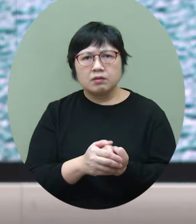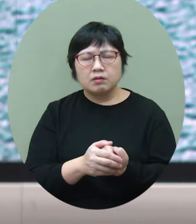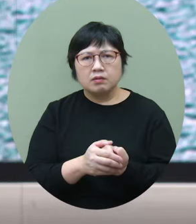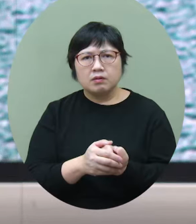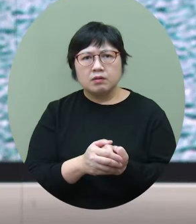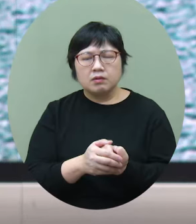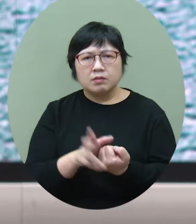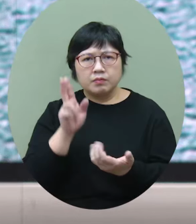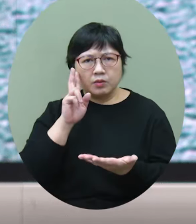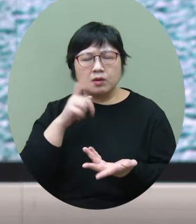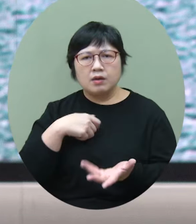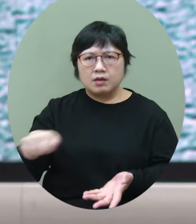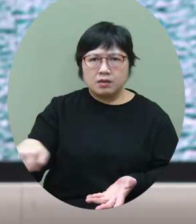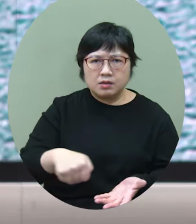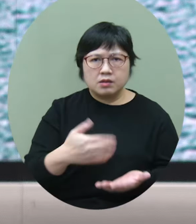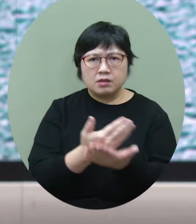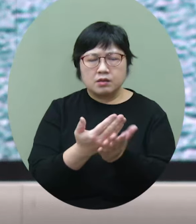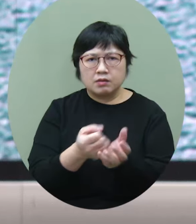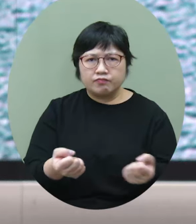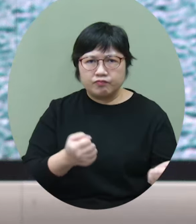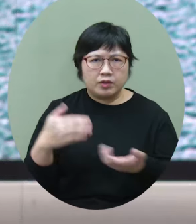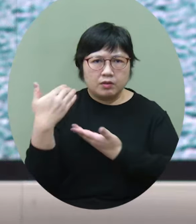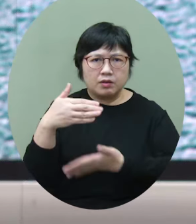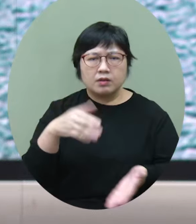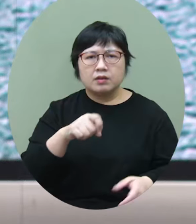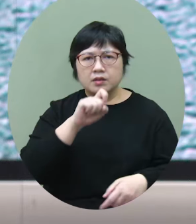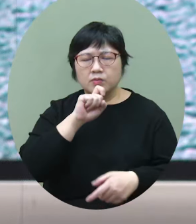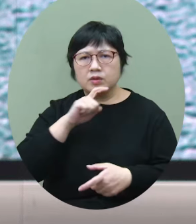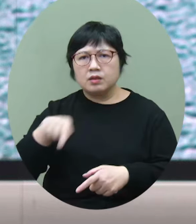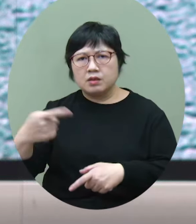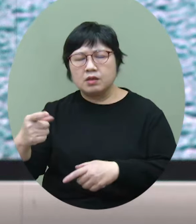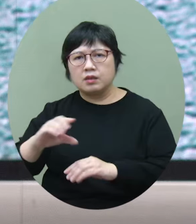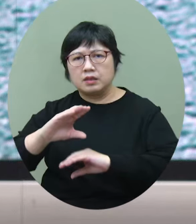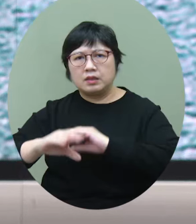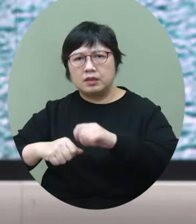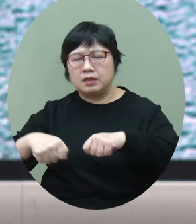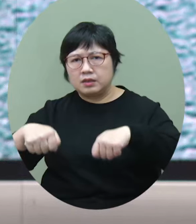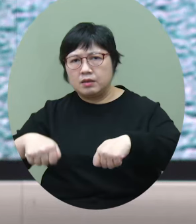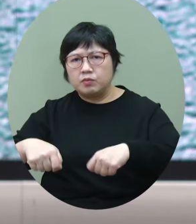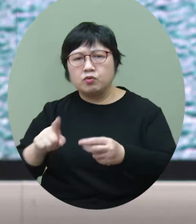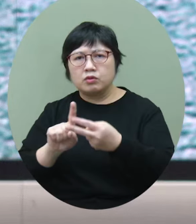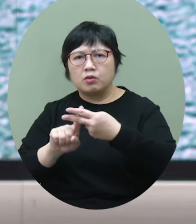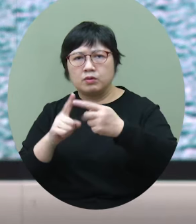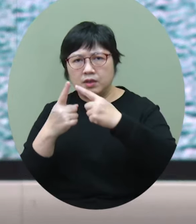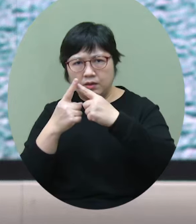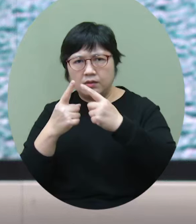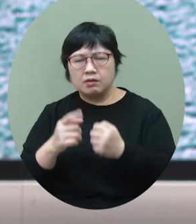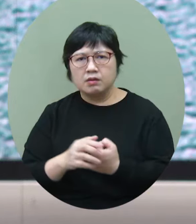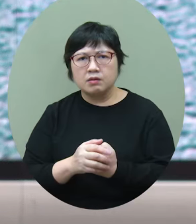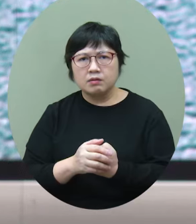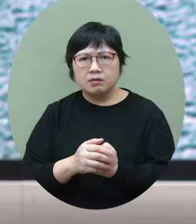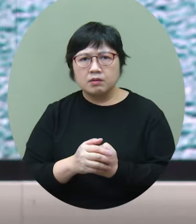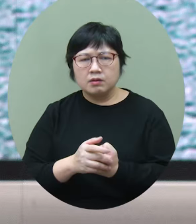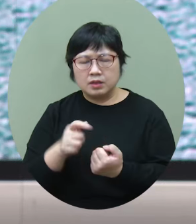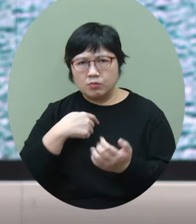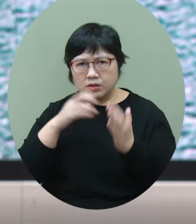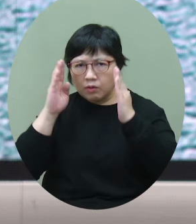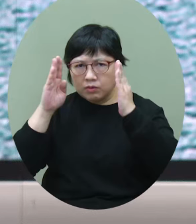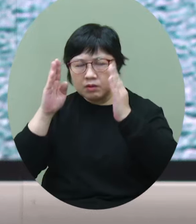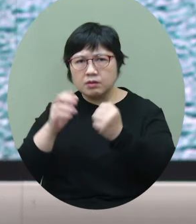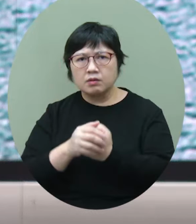行李啊咁樣嚇，咁有啲咧就喺地盤嘅嚇，有啲係地盤嘅工人。咁就我哋都留意住，咁其實